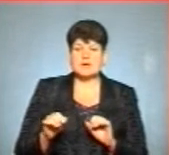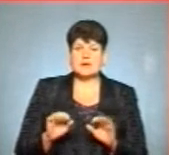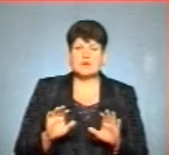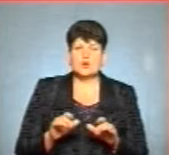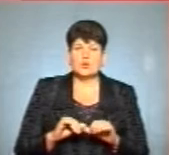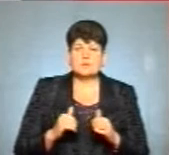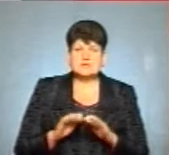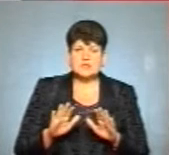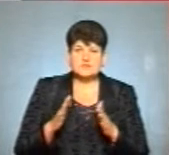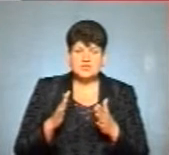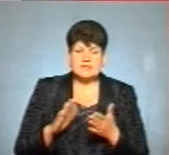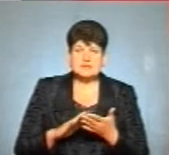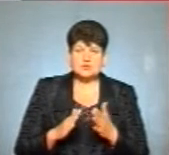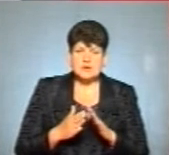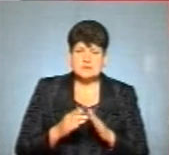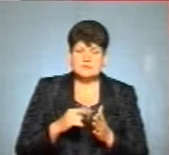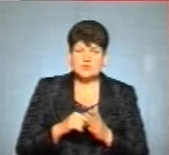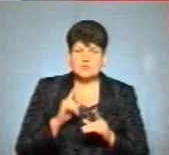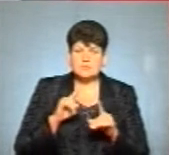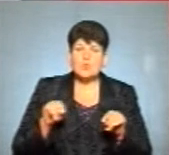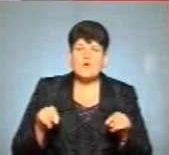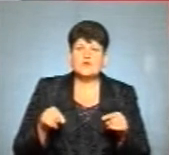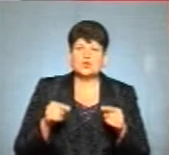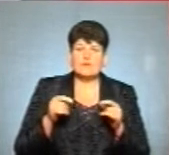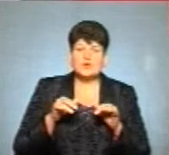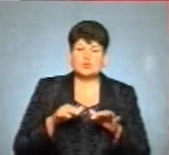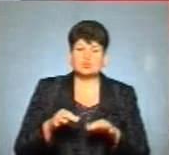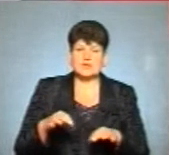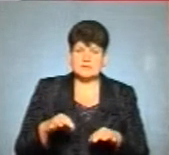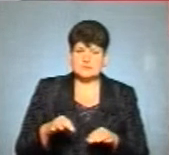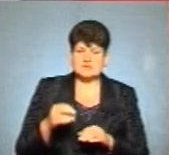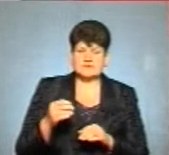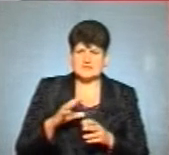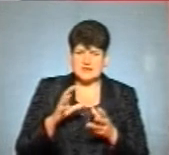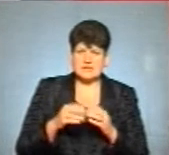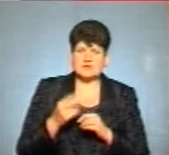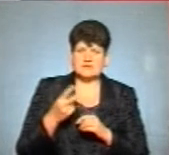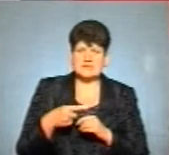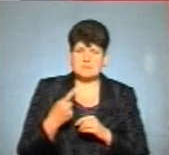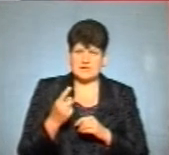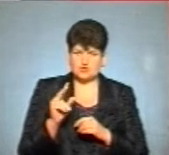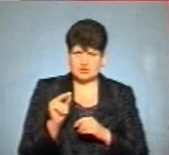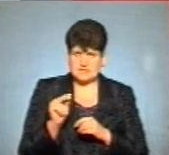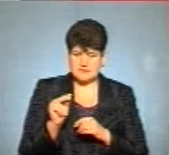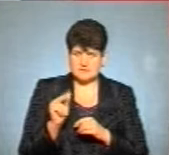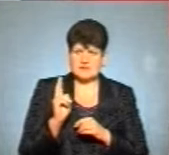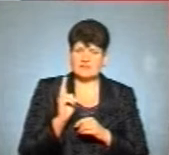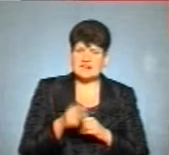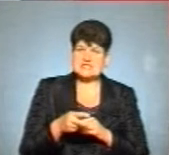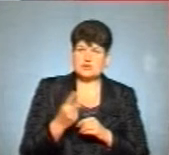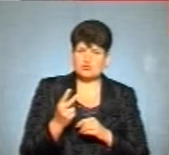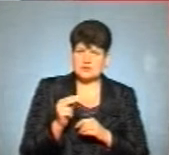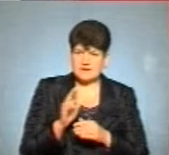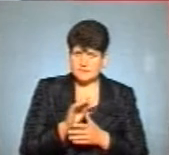надзвичайних ситуацій міської ради про відновлення руху транспорту в загальному з 21 числа, перепрошую, з 22 числа,